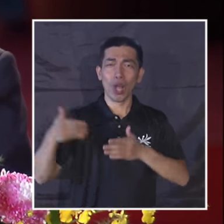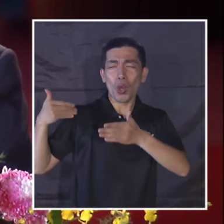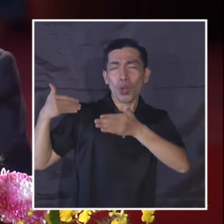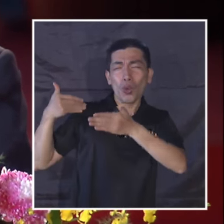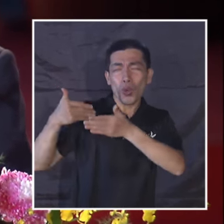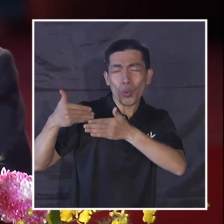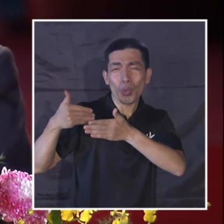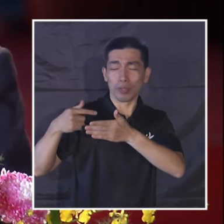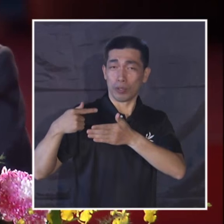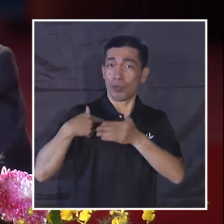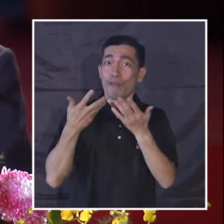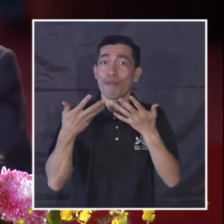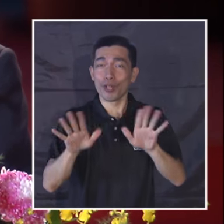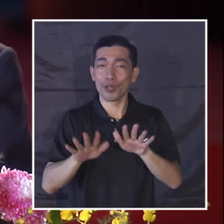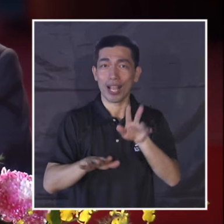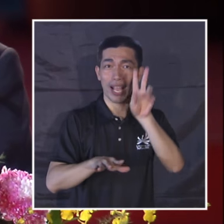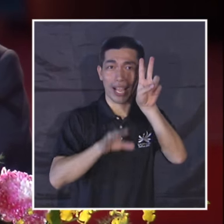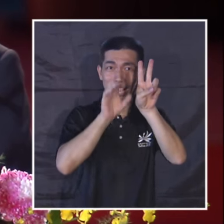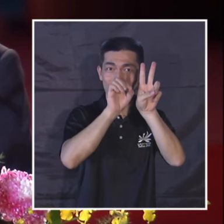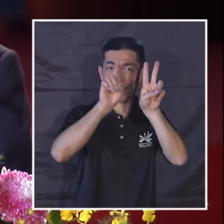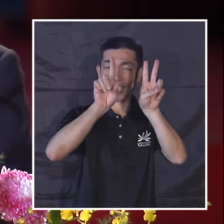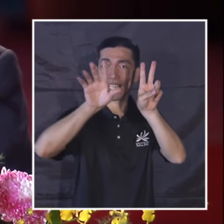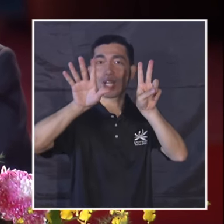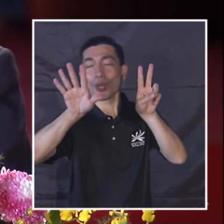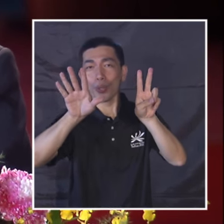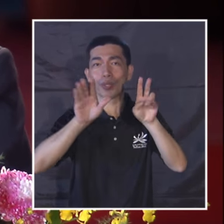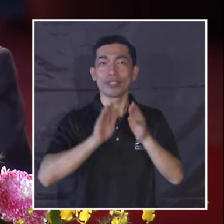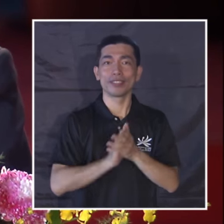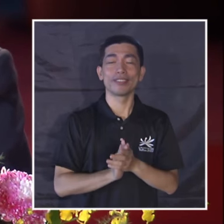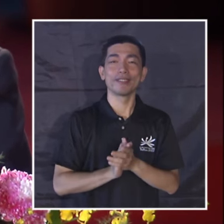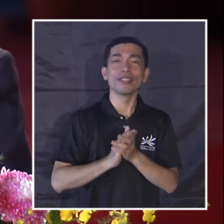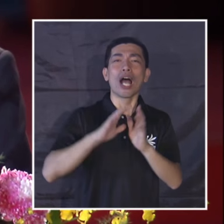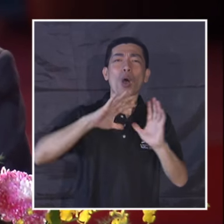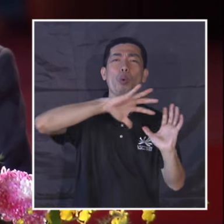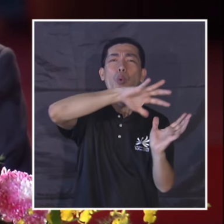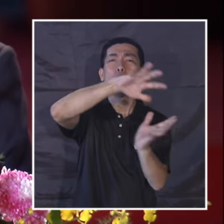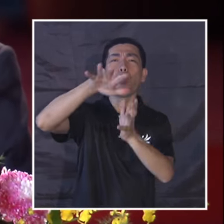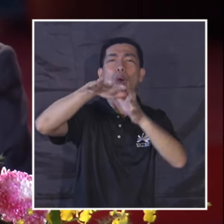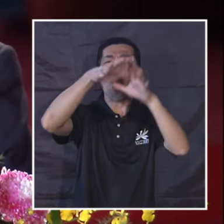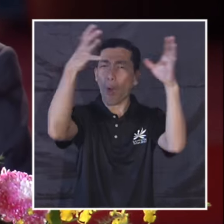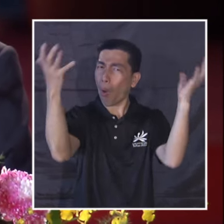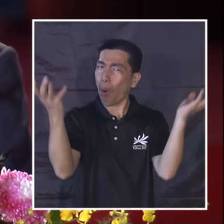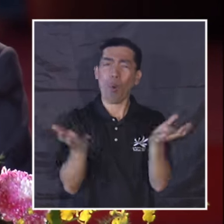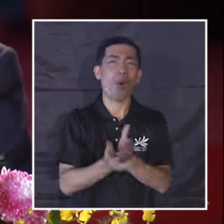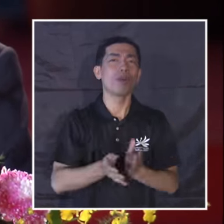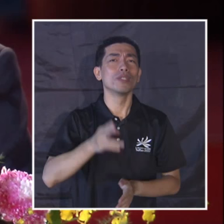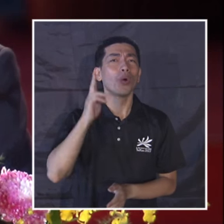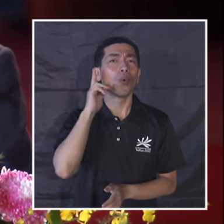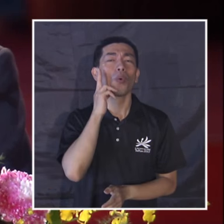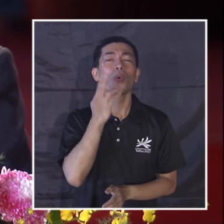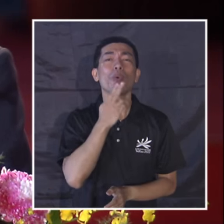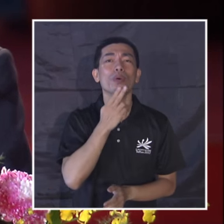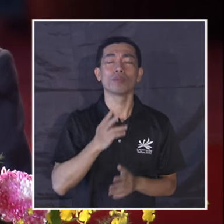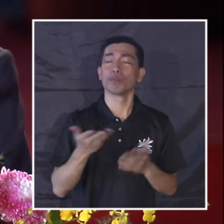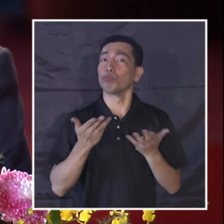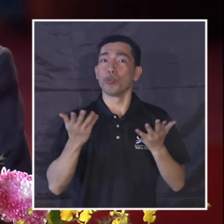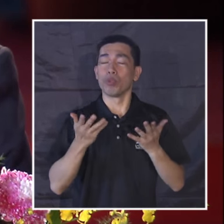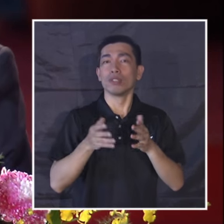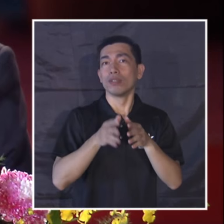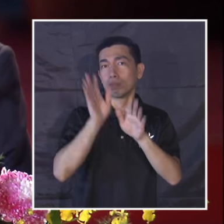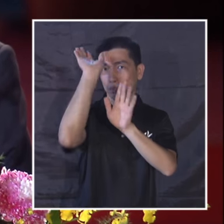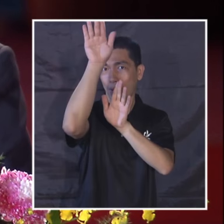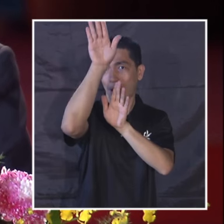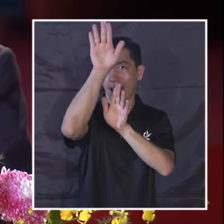年亚太听障篮球世界听障篮球锦标赛，那么也办理得非常成